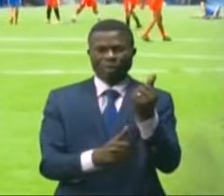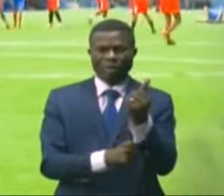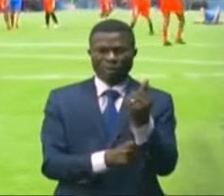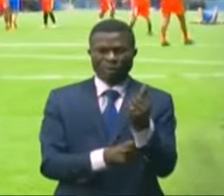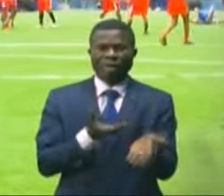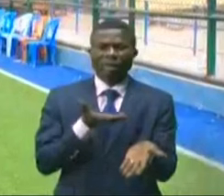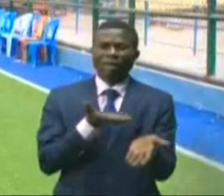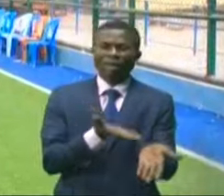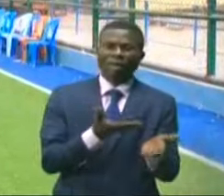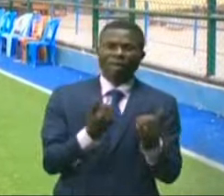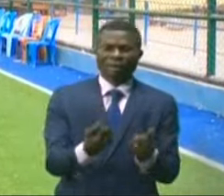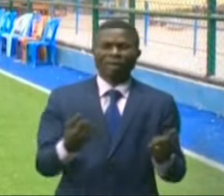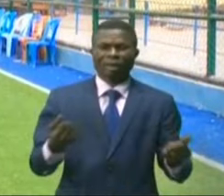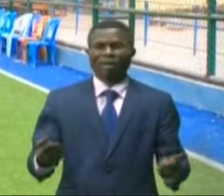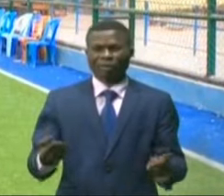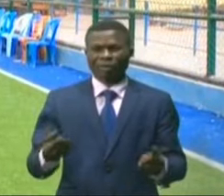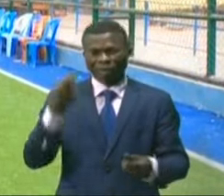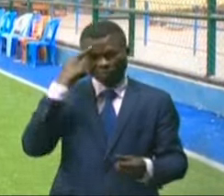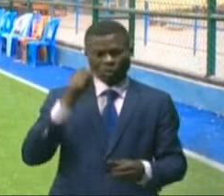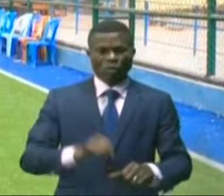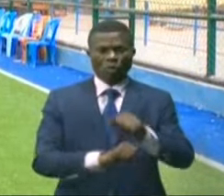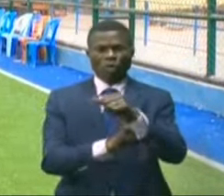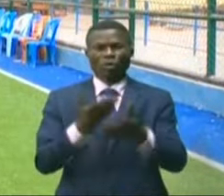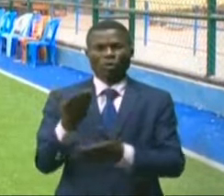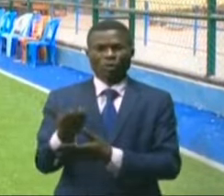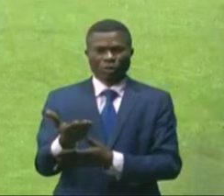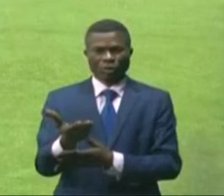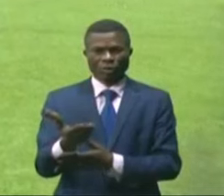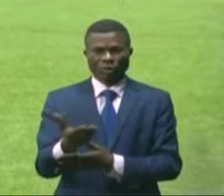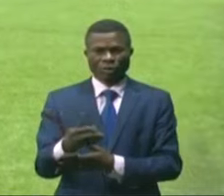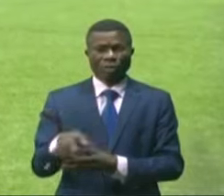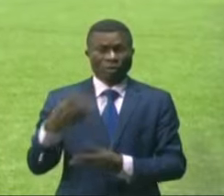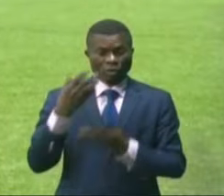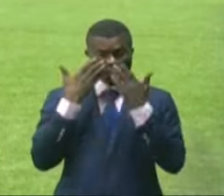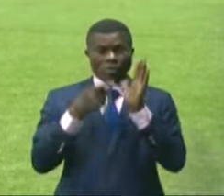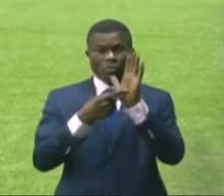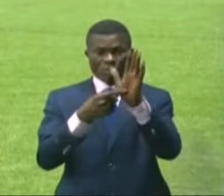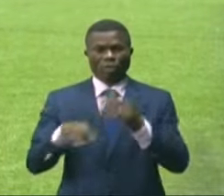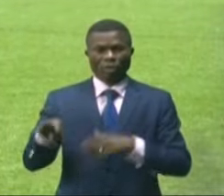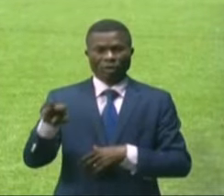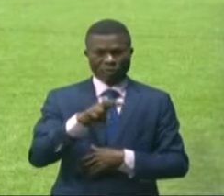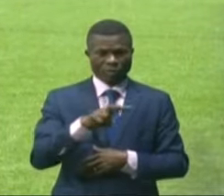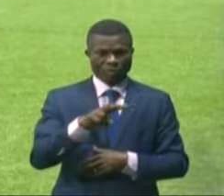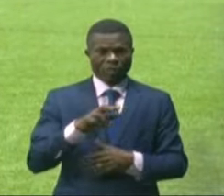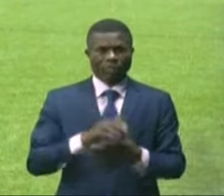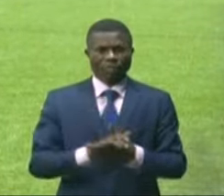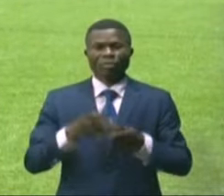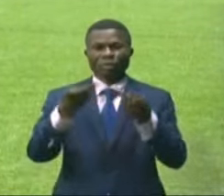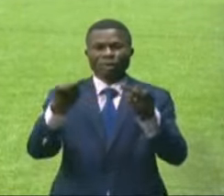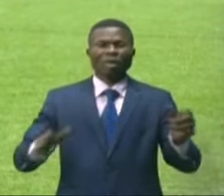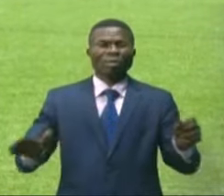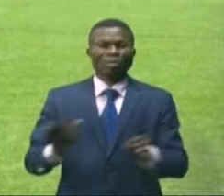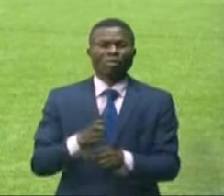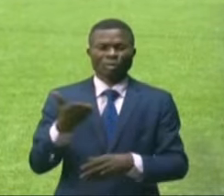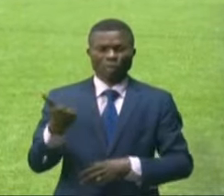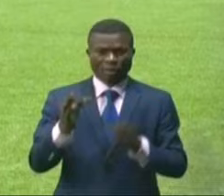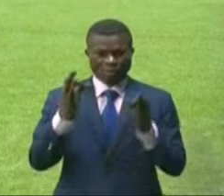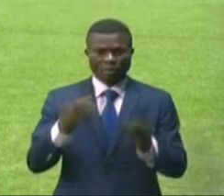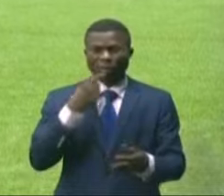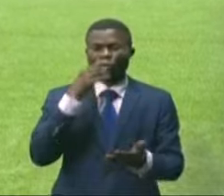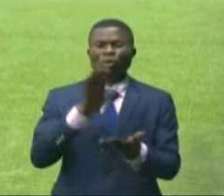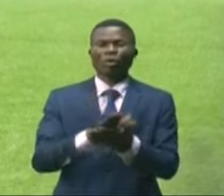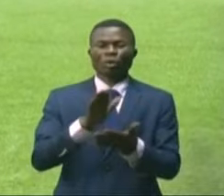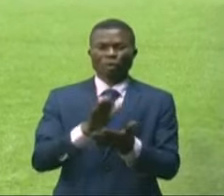les enfants, pour apporter le soutien. Comme on le dit souvent dans notre relation, c'est la joie depuis l'enfance. Alors, nous félicitons